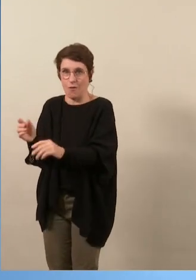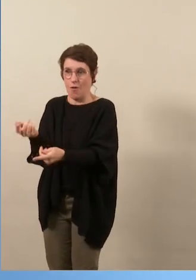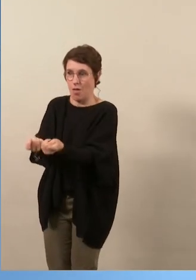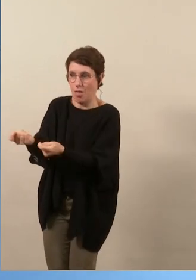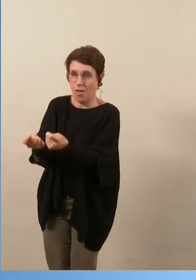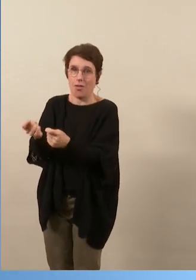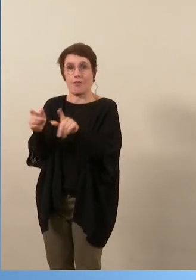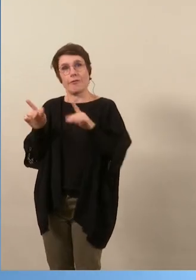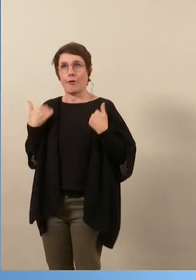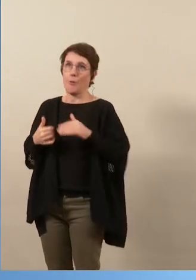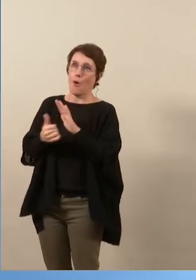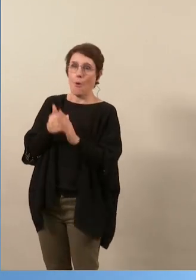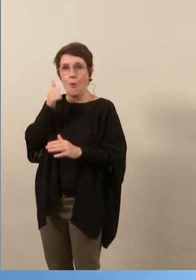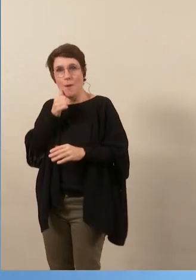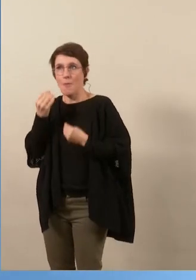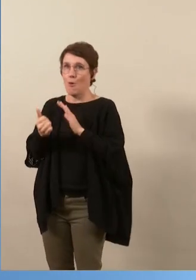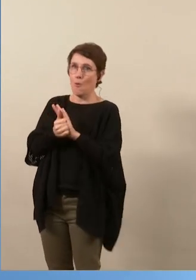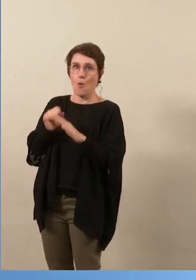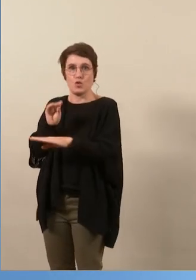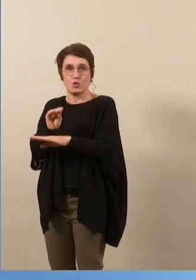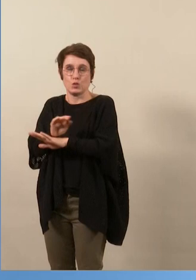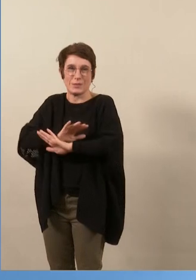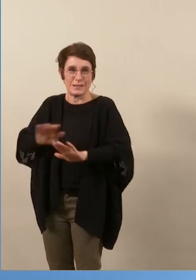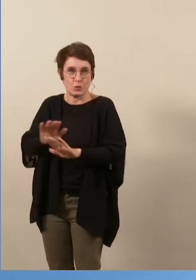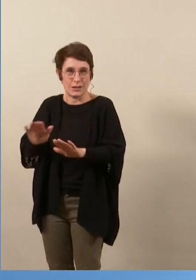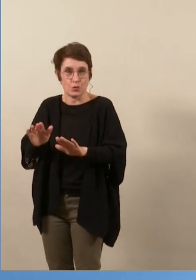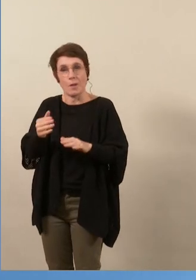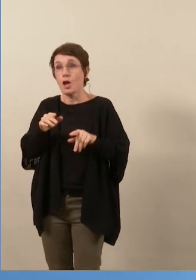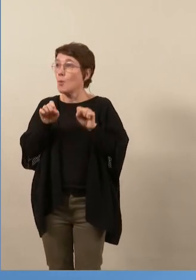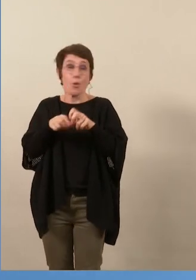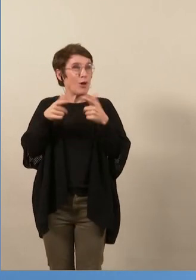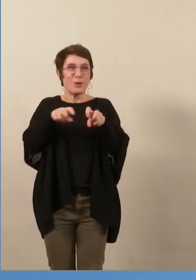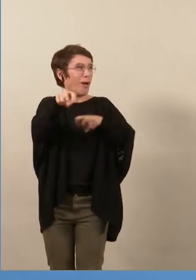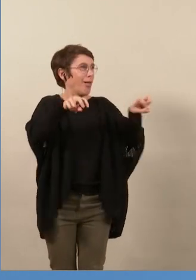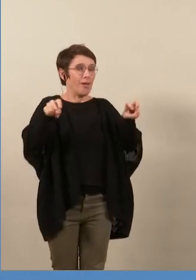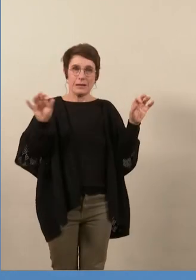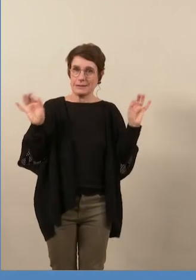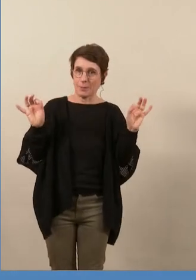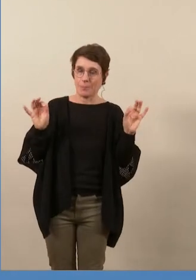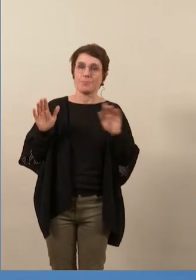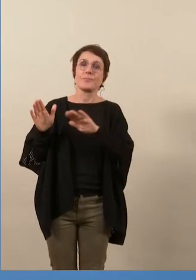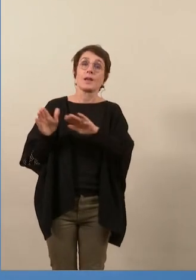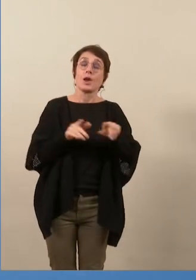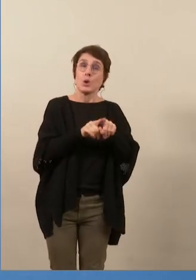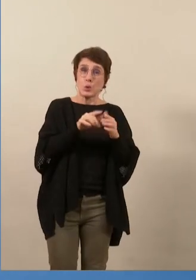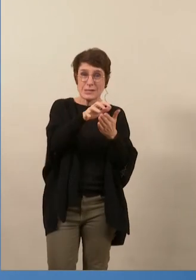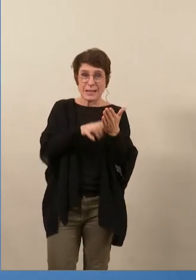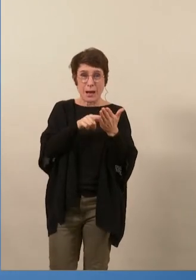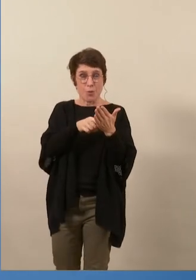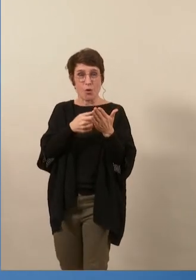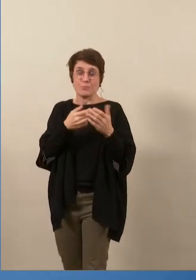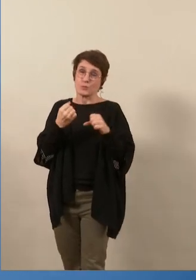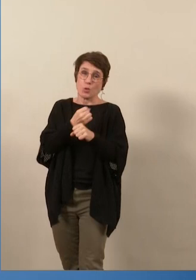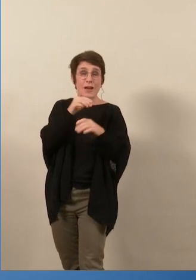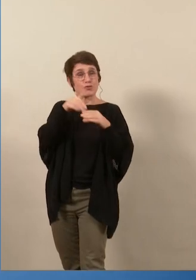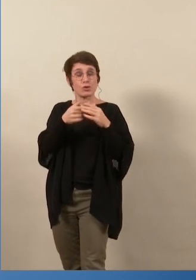proprement parler je ne je regrette de ne rien trouver concernant la charge mentale des femmes on parle de féminisation